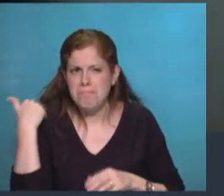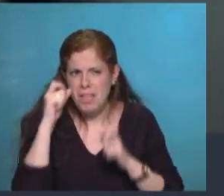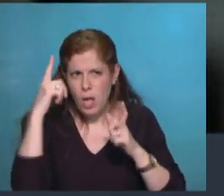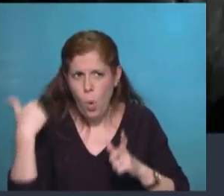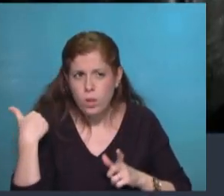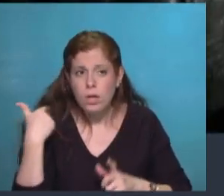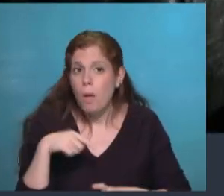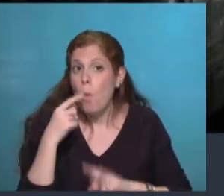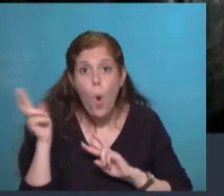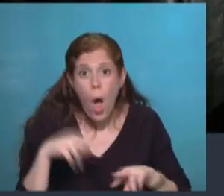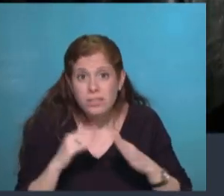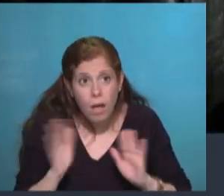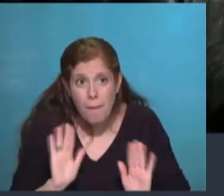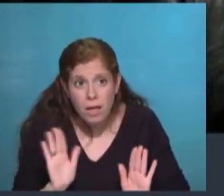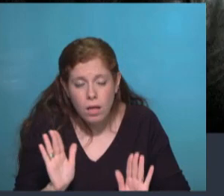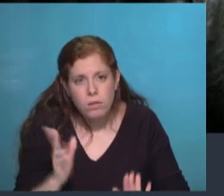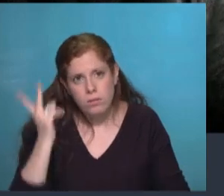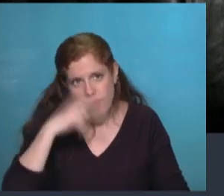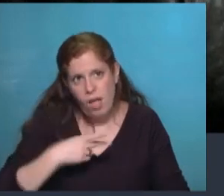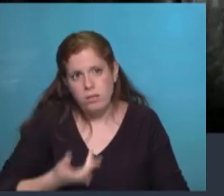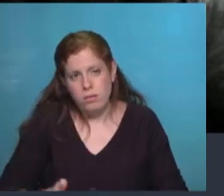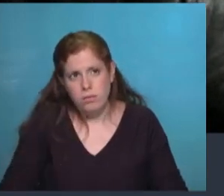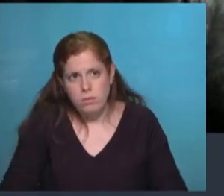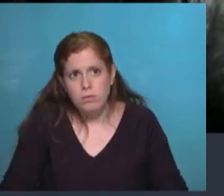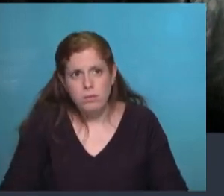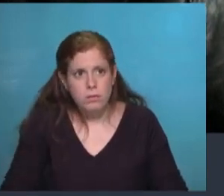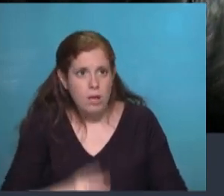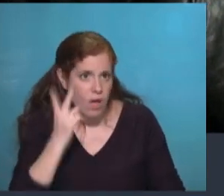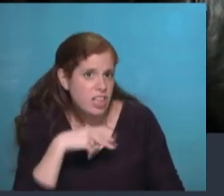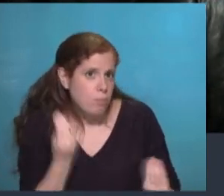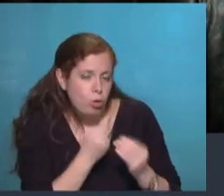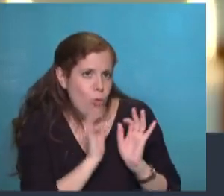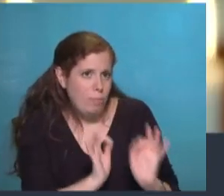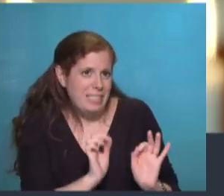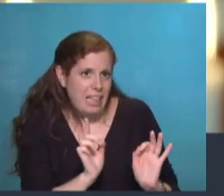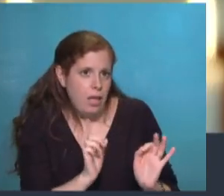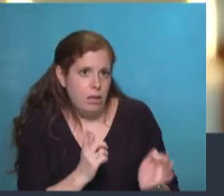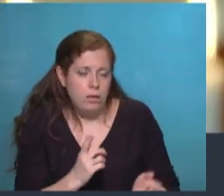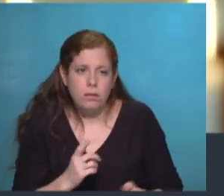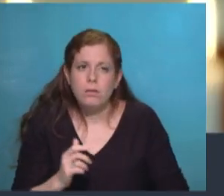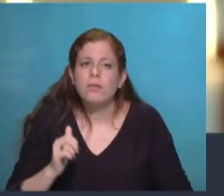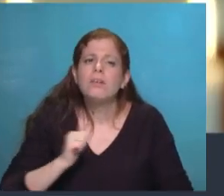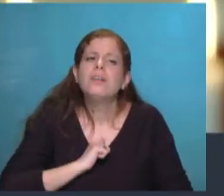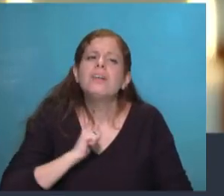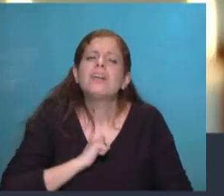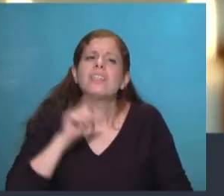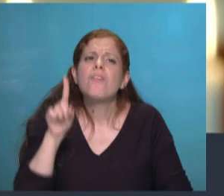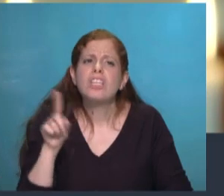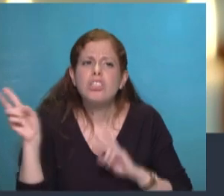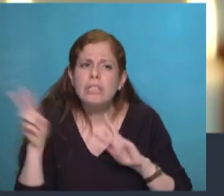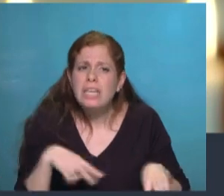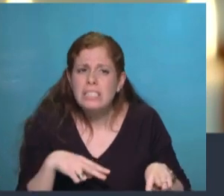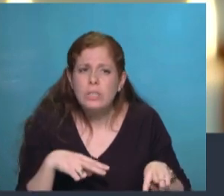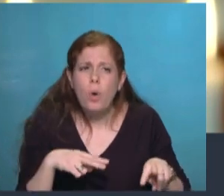לי, לא חזרה הביתה. הבנתי. הבנתי שהיה משהו לא בסדר. ברור. Waited for Vardy to come. Keep phoned